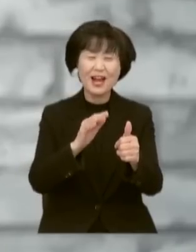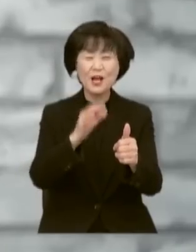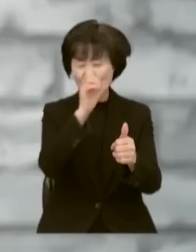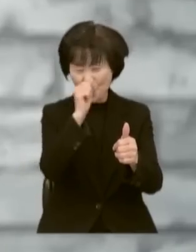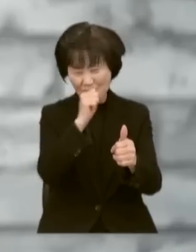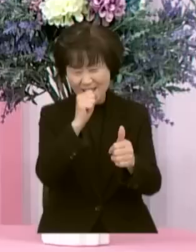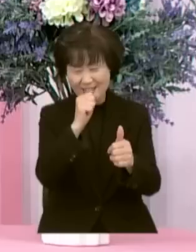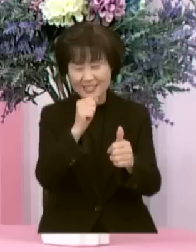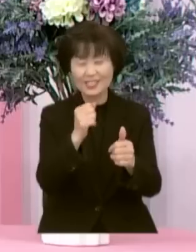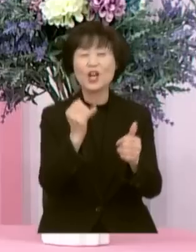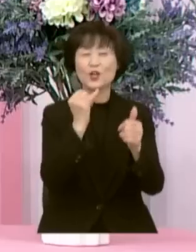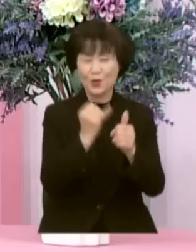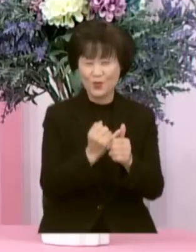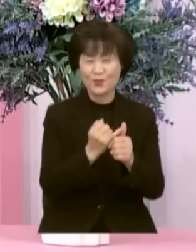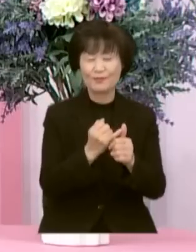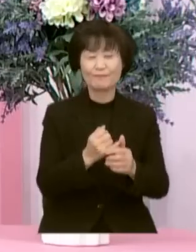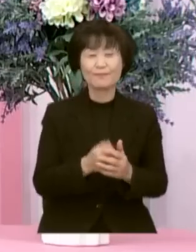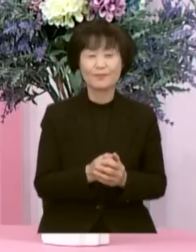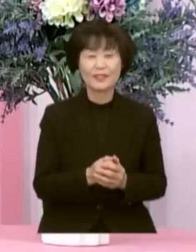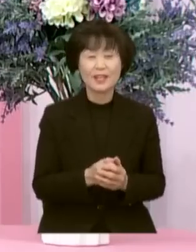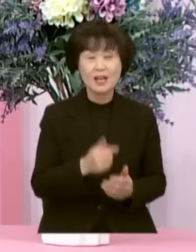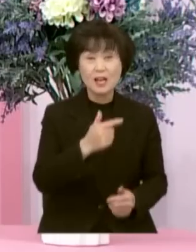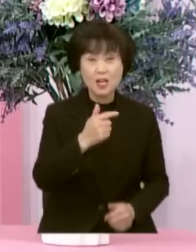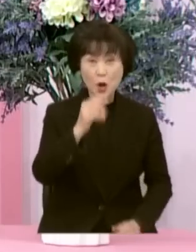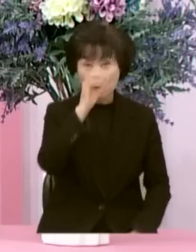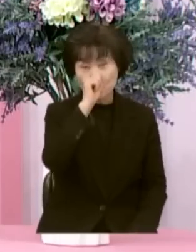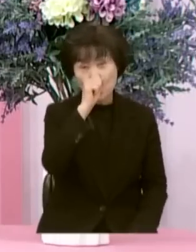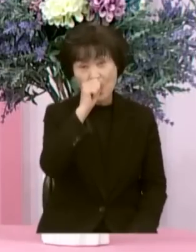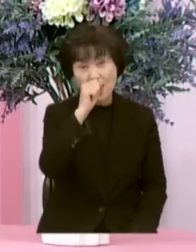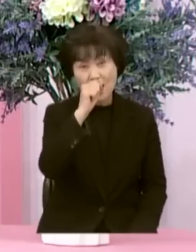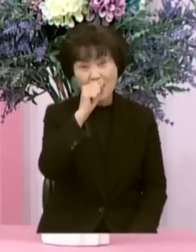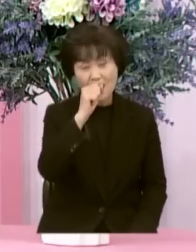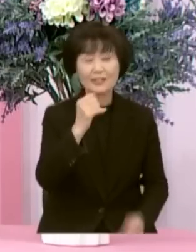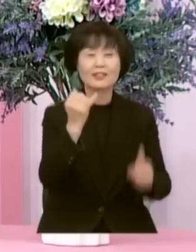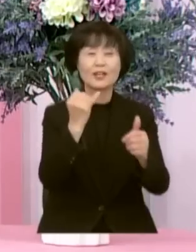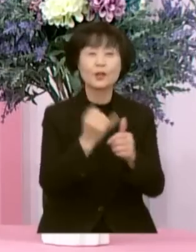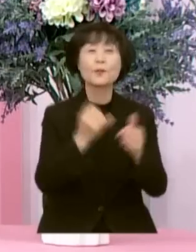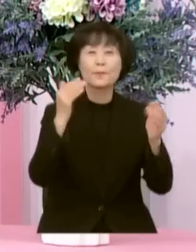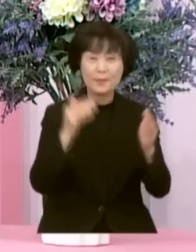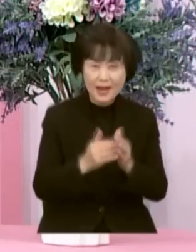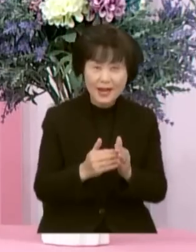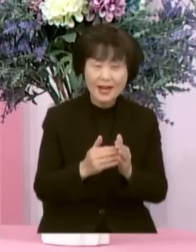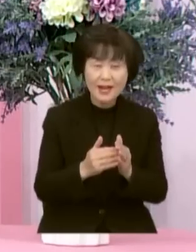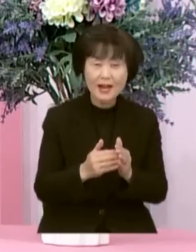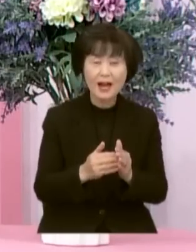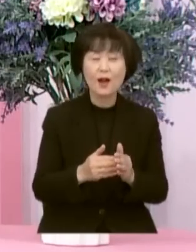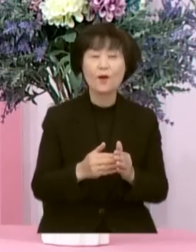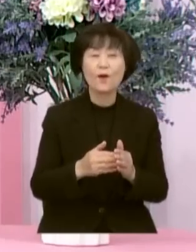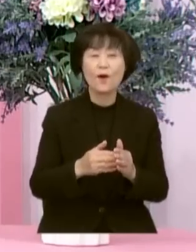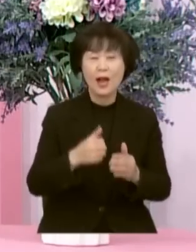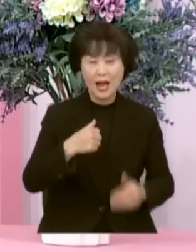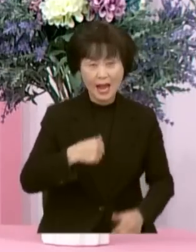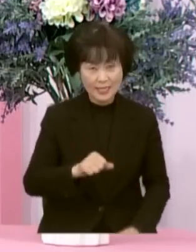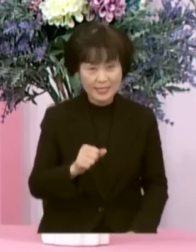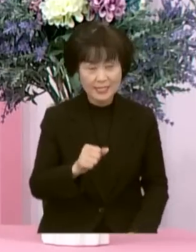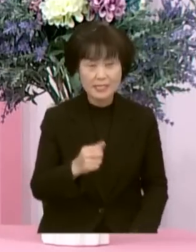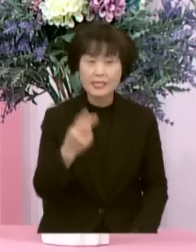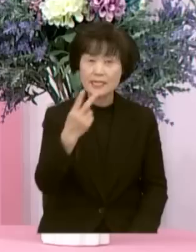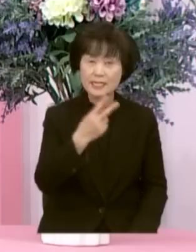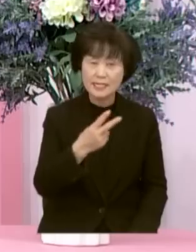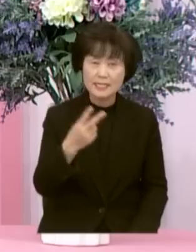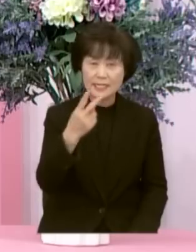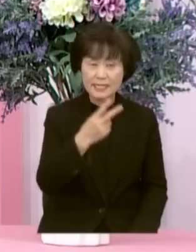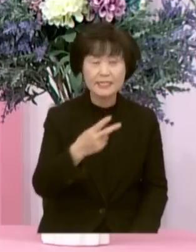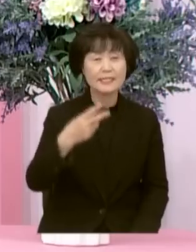8년을 사귀고 사귀고는 그리고는 너무 좋아가지고 이제 결혼을 해가지고 이제 성우를